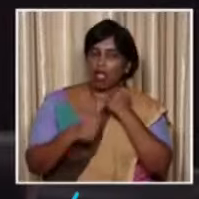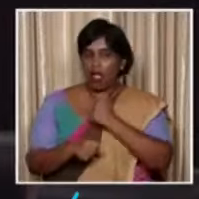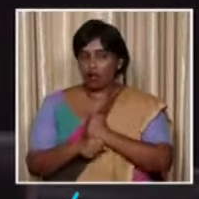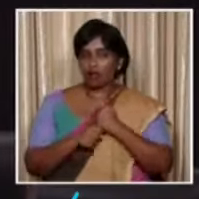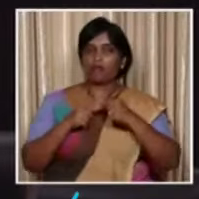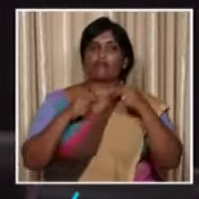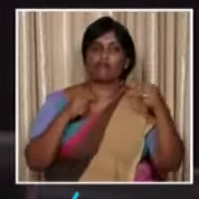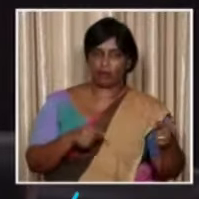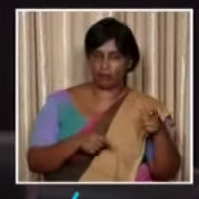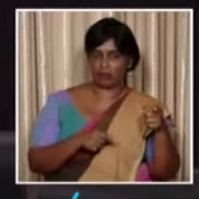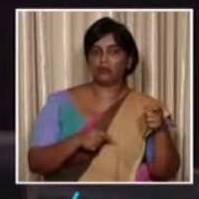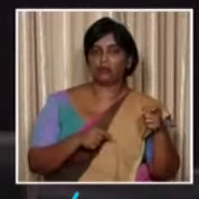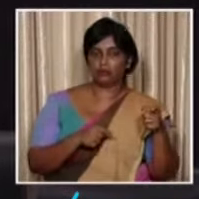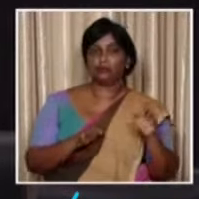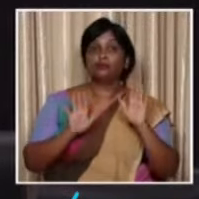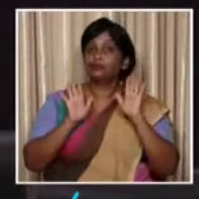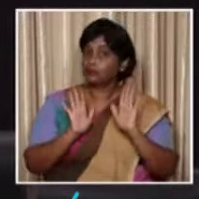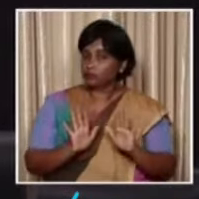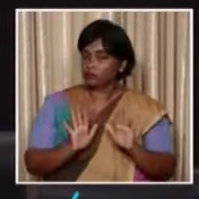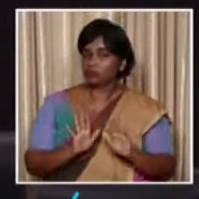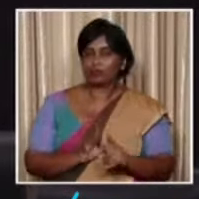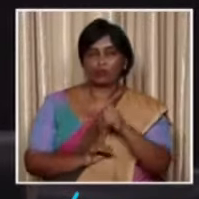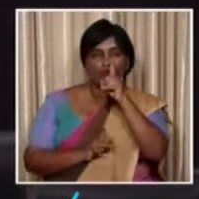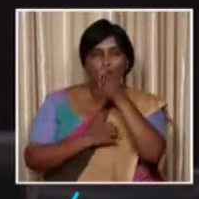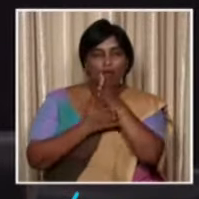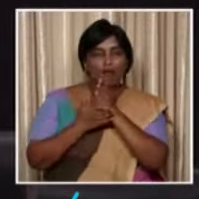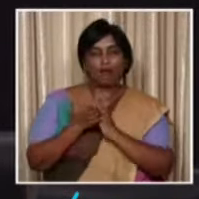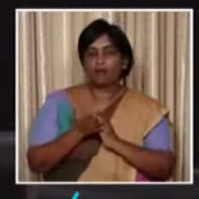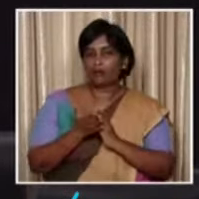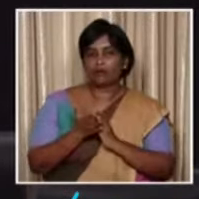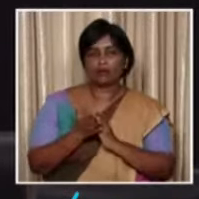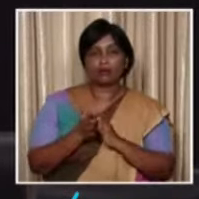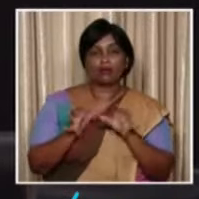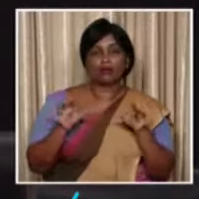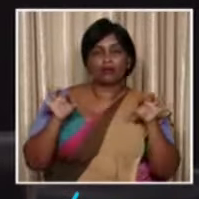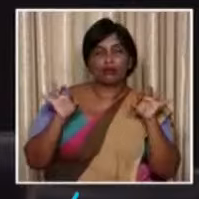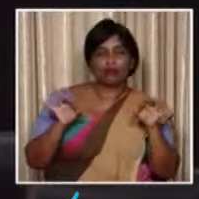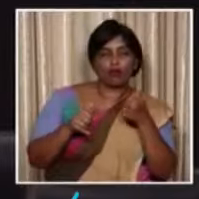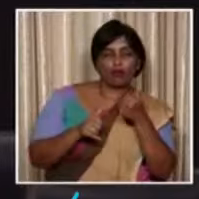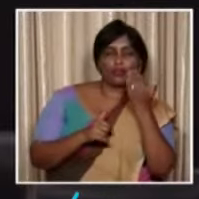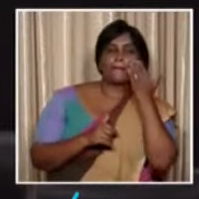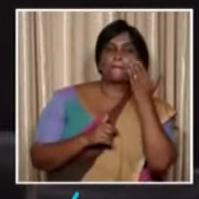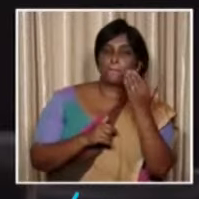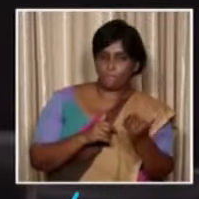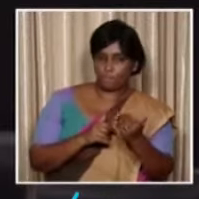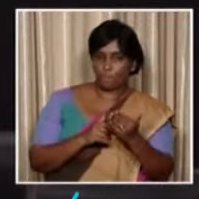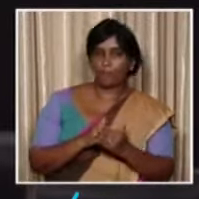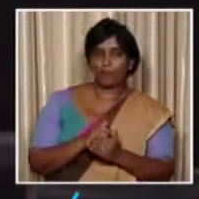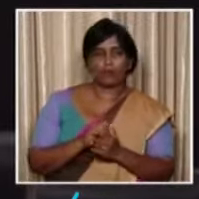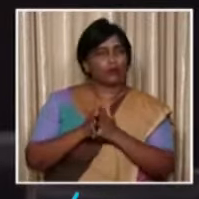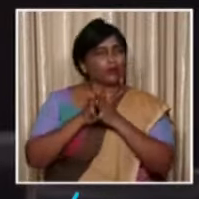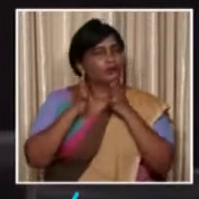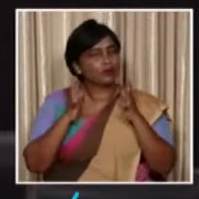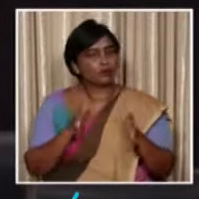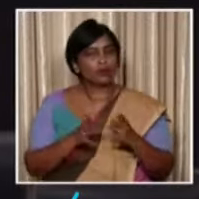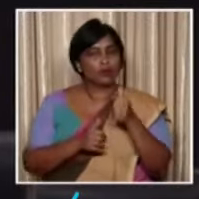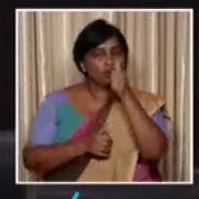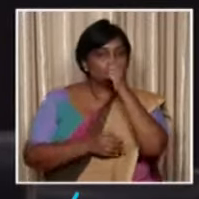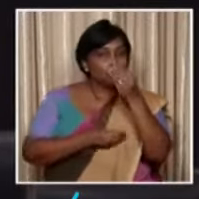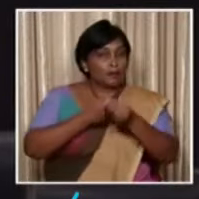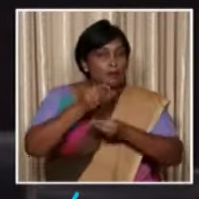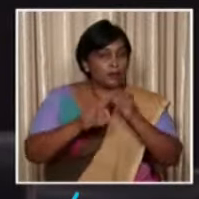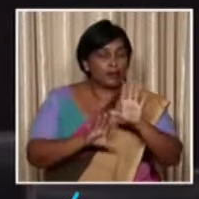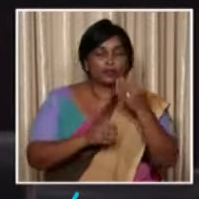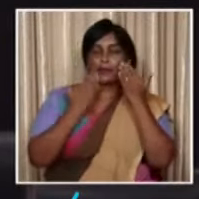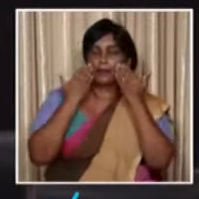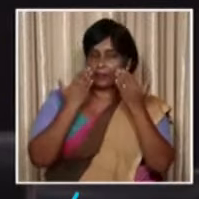විපක්ෂේ හැබැයි එක කොටසක්ගේ රංගනය හොඳට පේනවා කොච්චර ඩීල් දාලාද කියලා